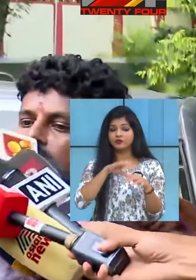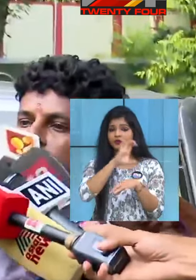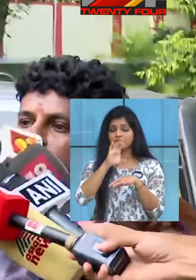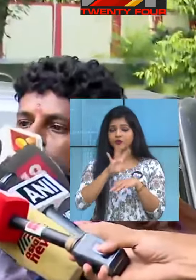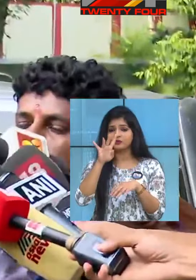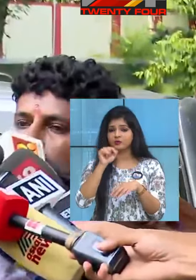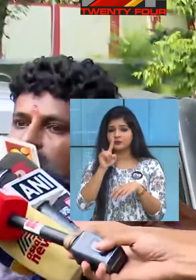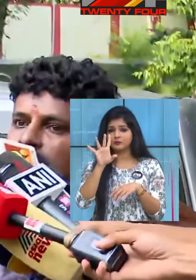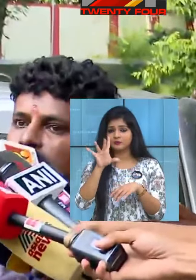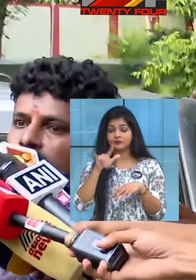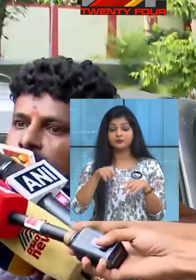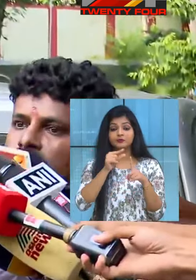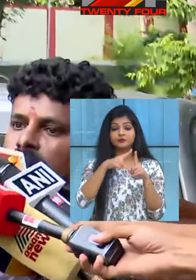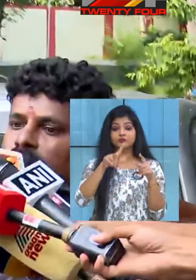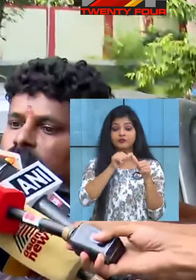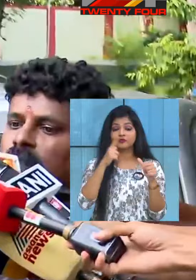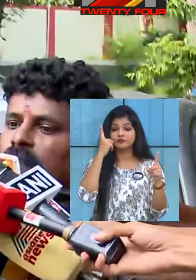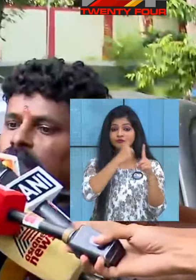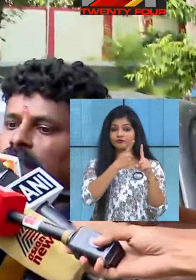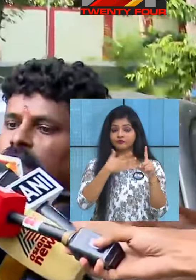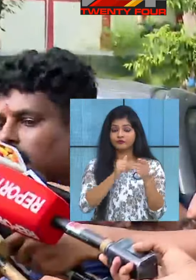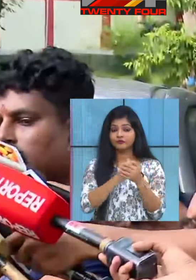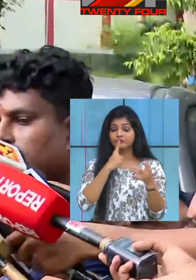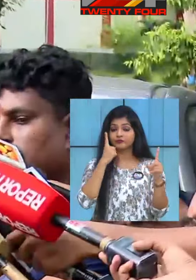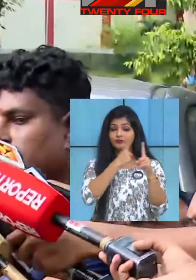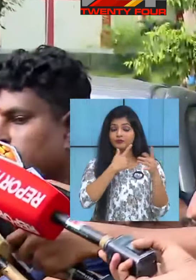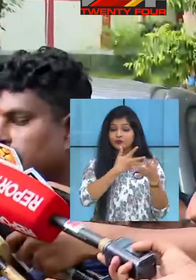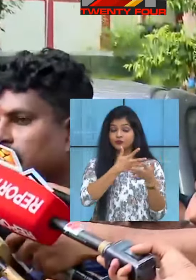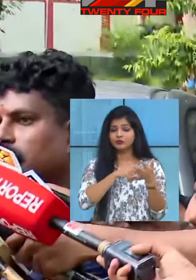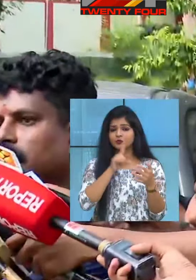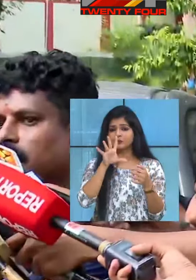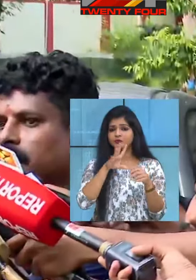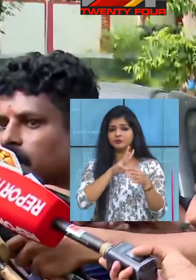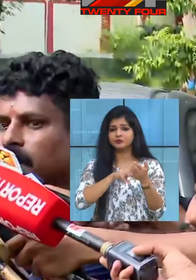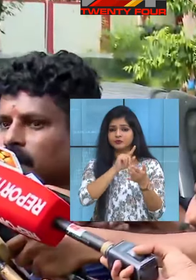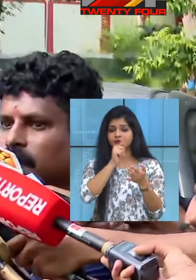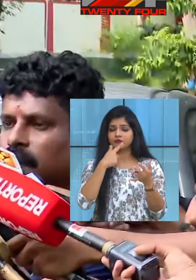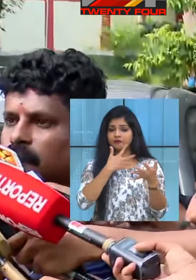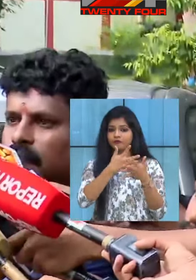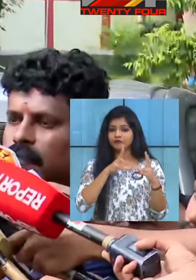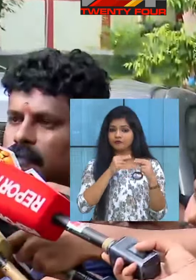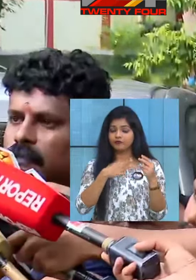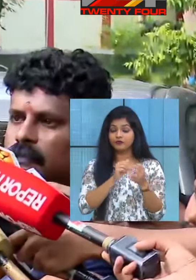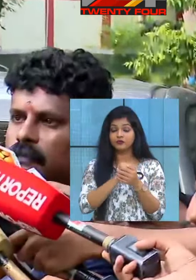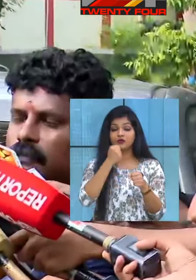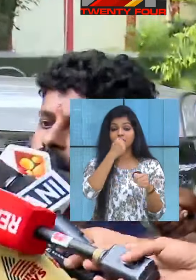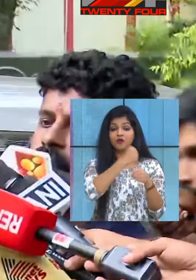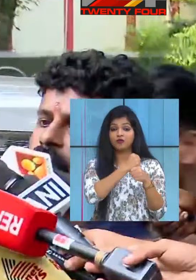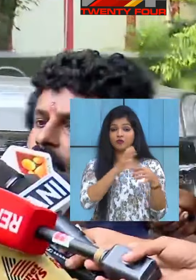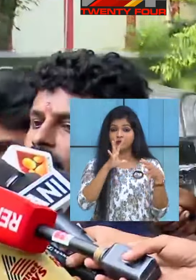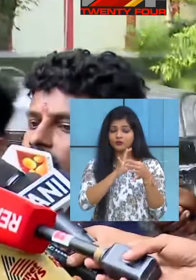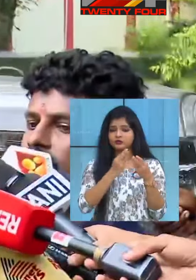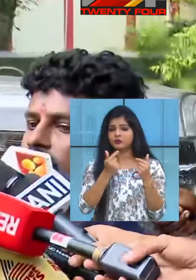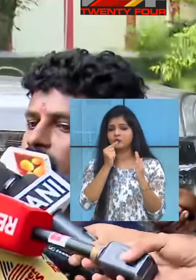ഓടെയാണ് ഗവർണറെ പി വി അൻവർ കണ്ടത് കൂടിക്കാഴ്ച ഏകദേശം 15 മിനിറ്റോളം നീണ്ടുനിന്നു സർക്കാരുമായിട്ട ബന്ധപ്പെട്ട കാര്യങ്ങളാണ്